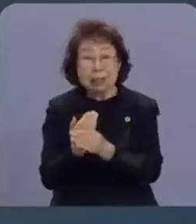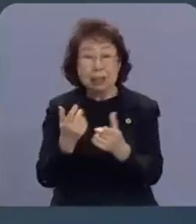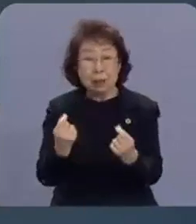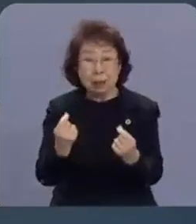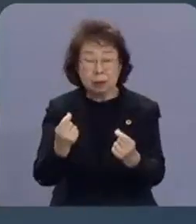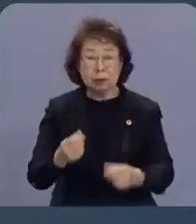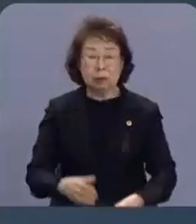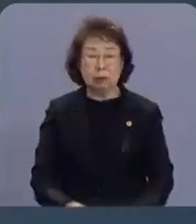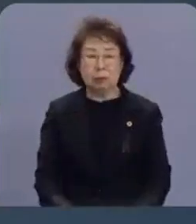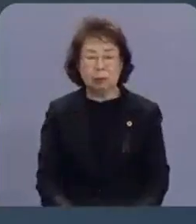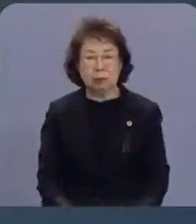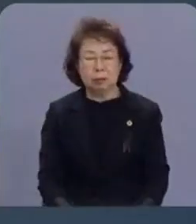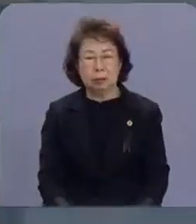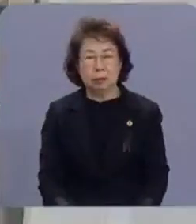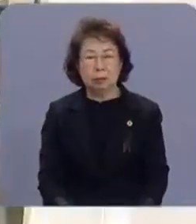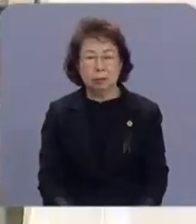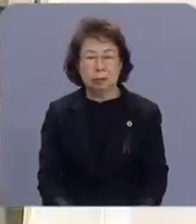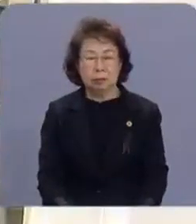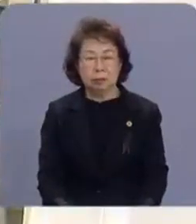보도합니다.